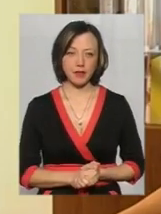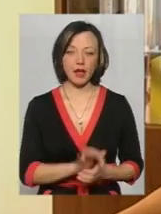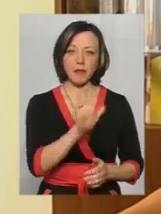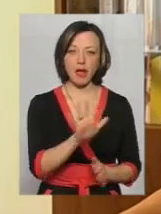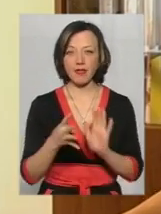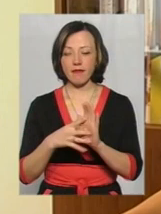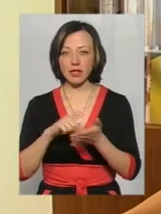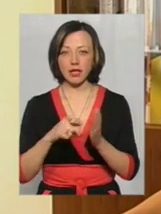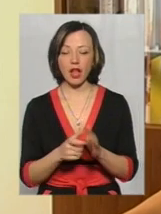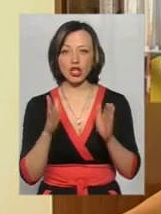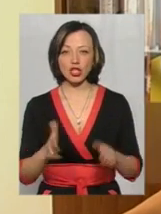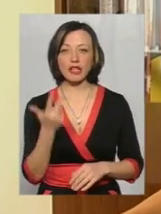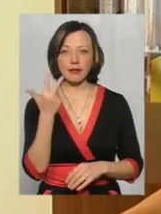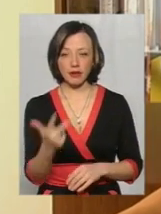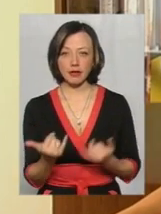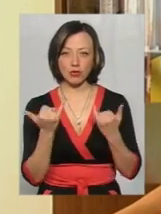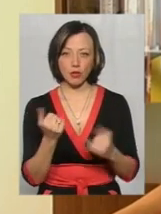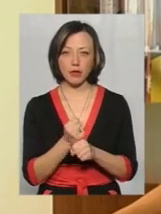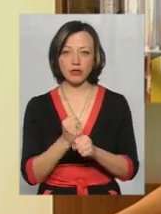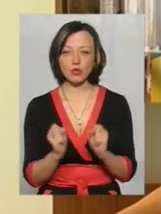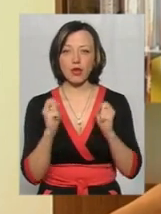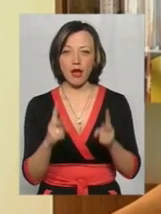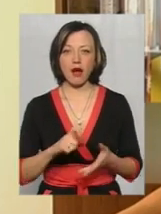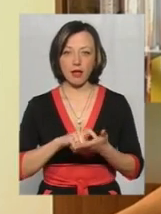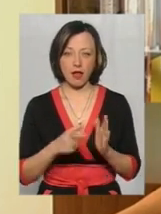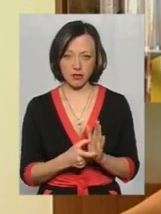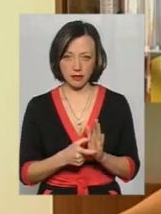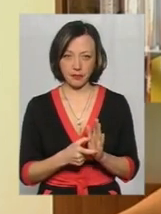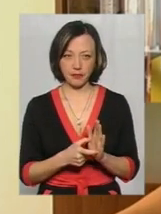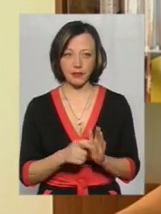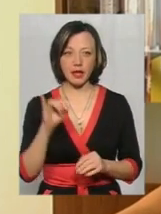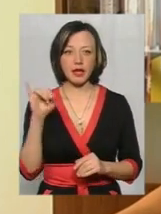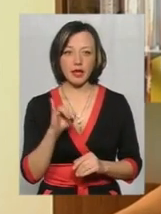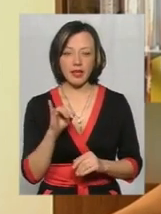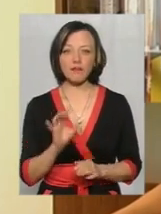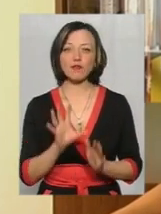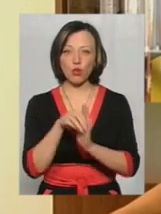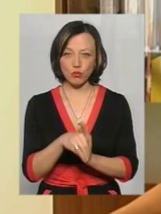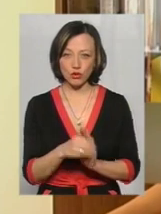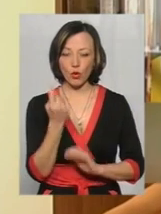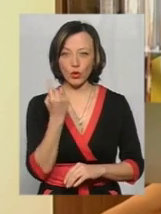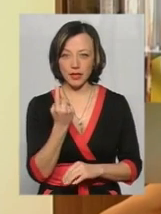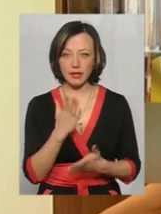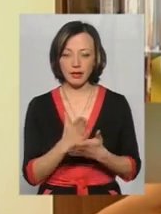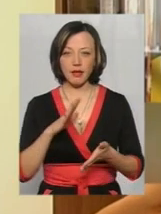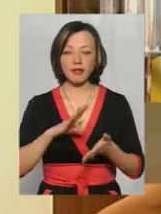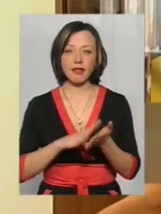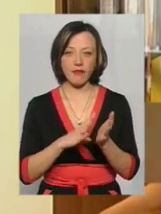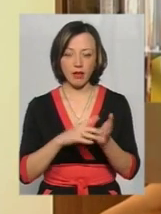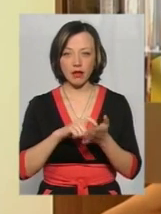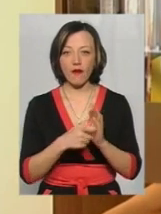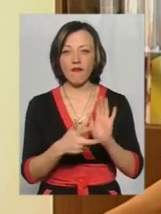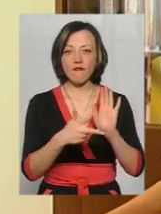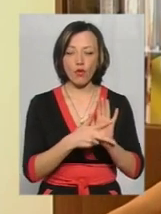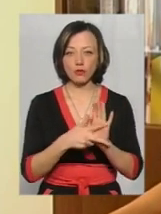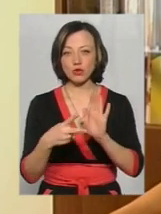5-9 класів лише 3 на сьогодні функціонують як класи. І в тому числі один із є 9-м.